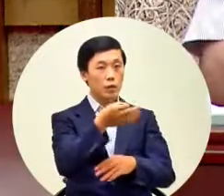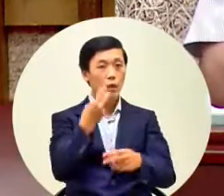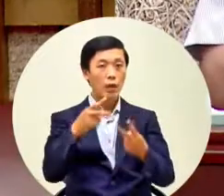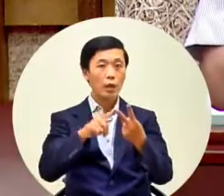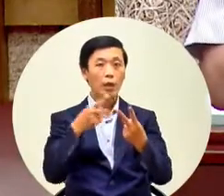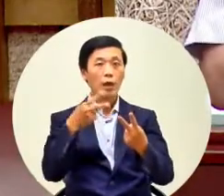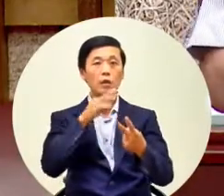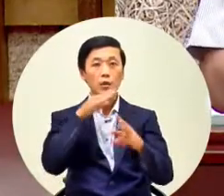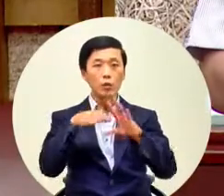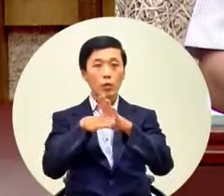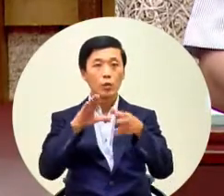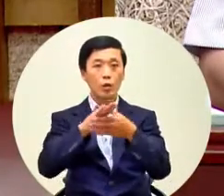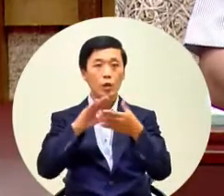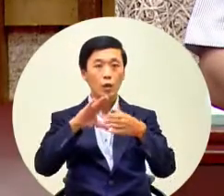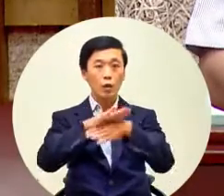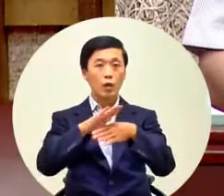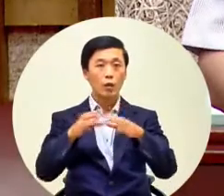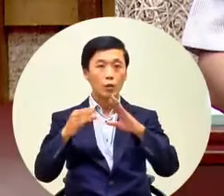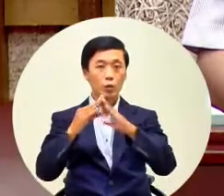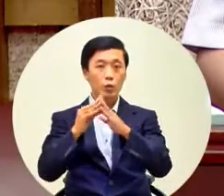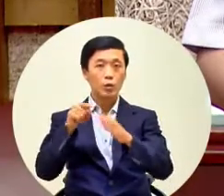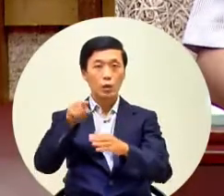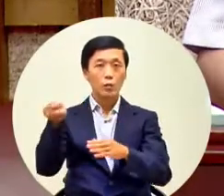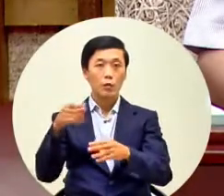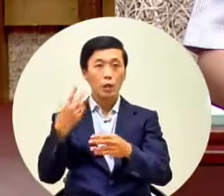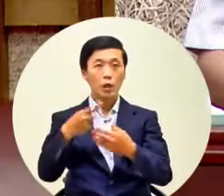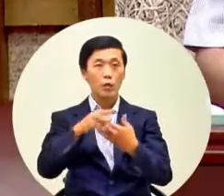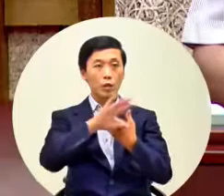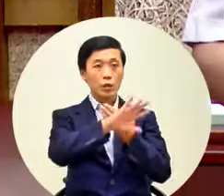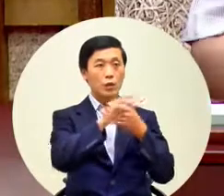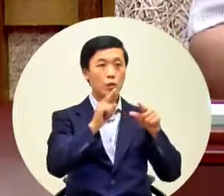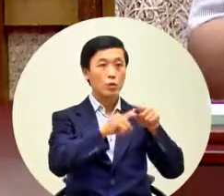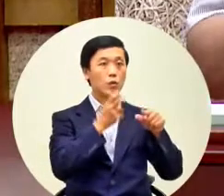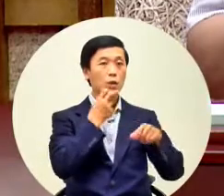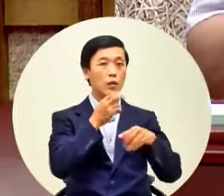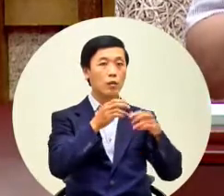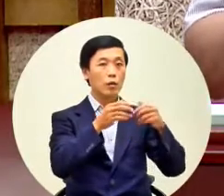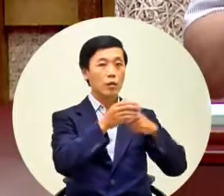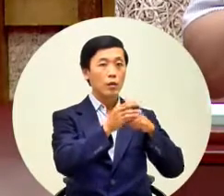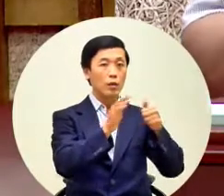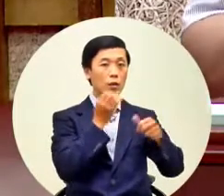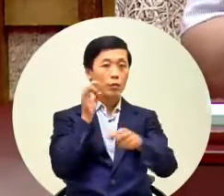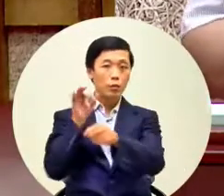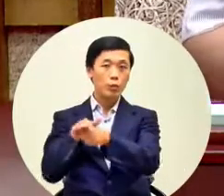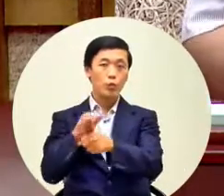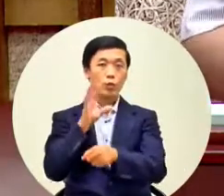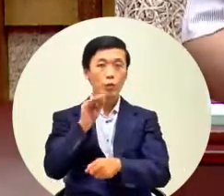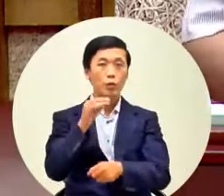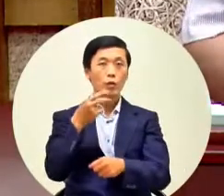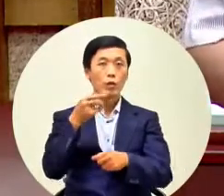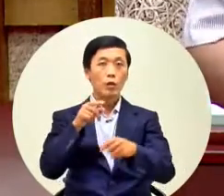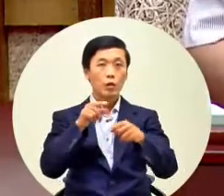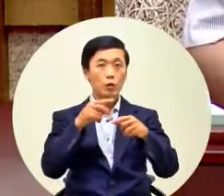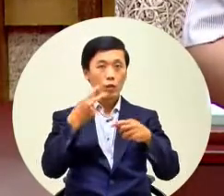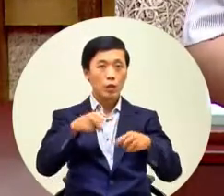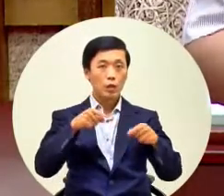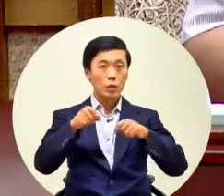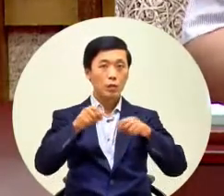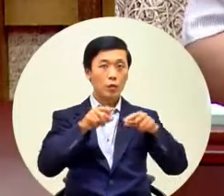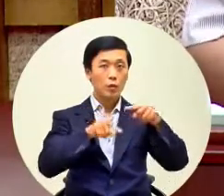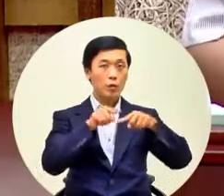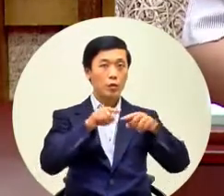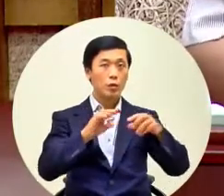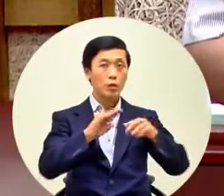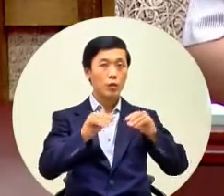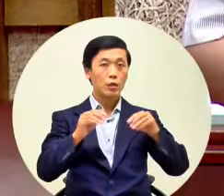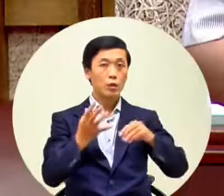边看有没有那个其他中央部位可以支援。因为在重化平均地权基金的支应方面，在